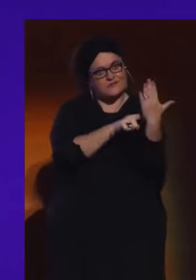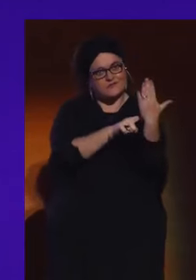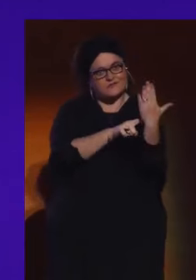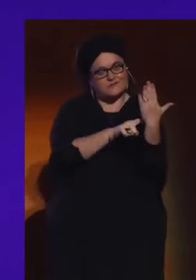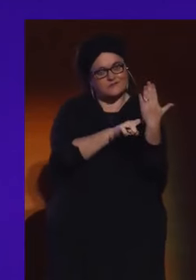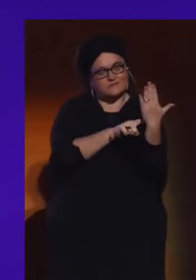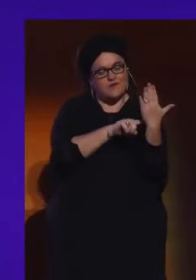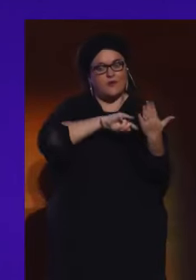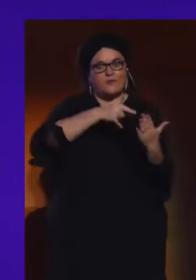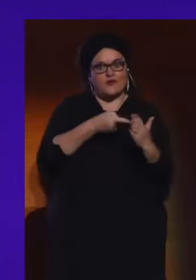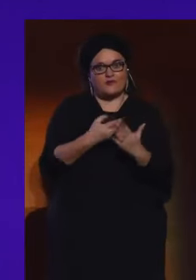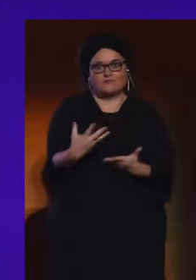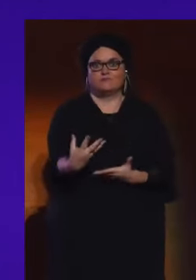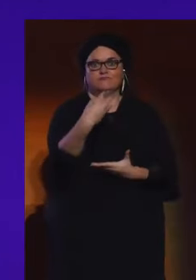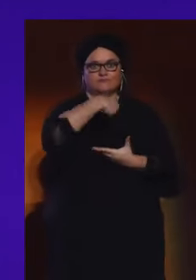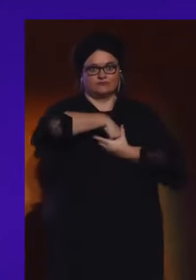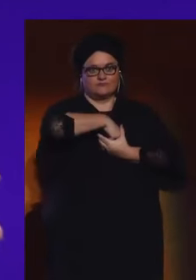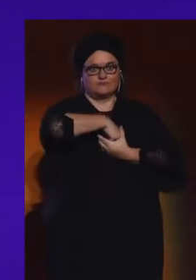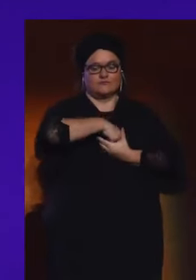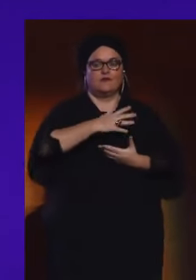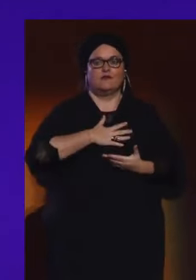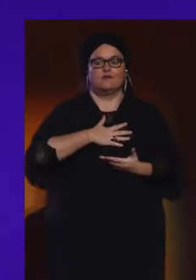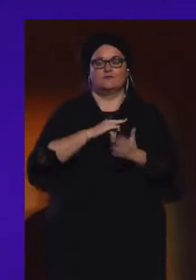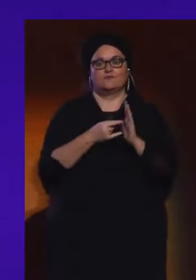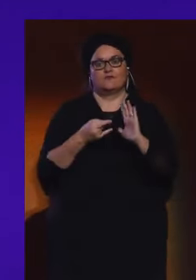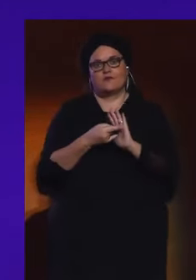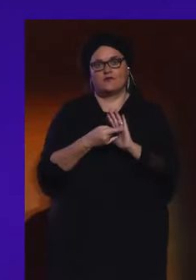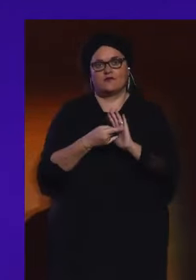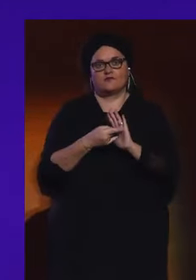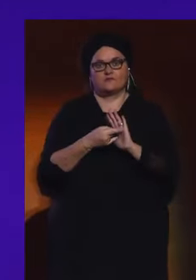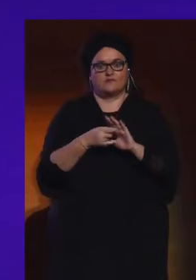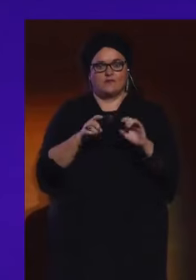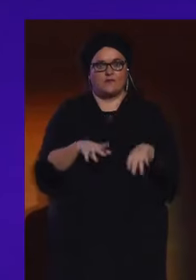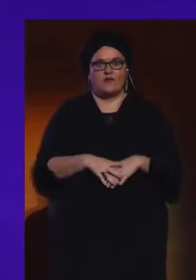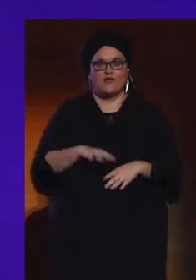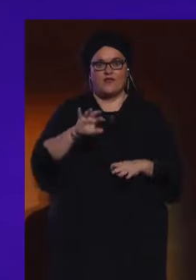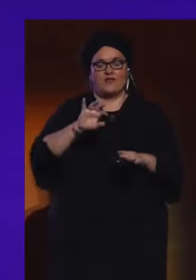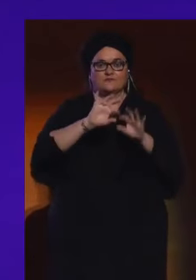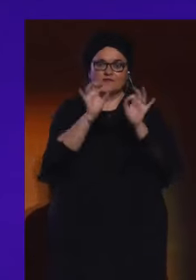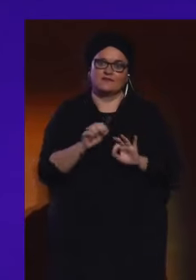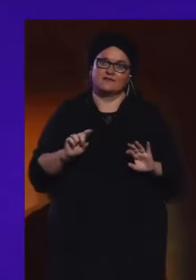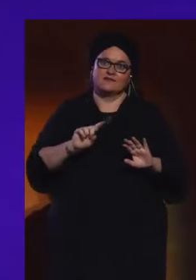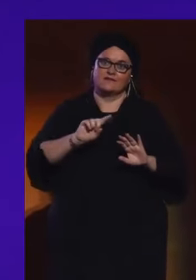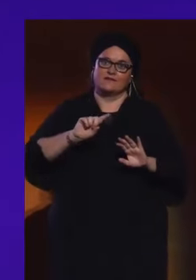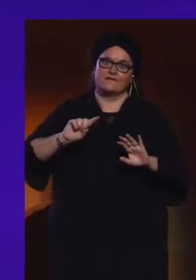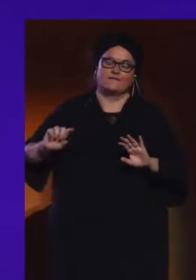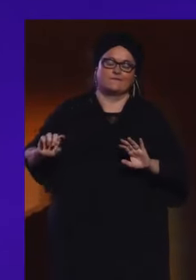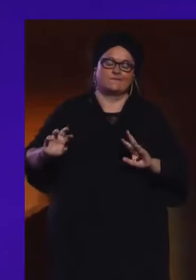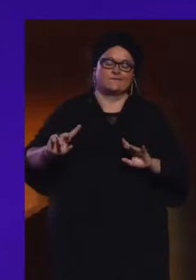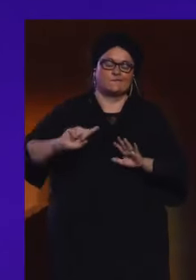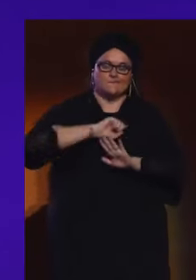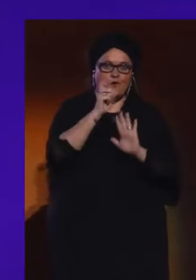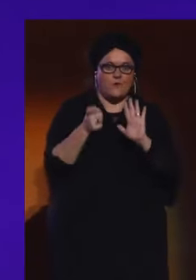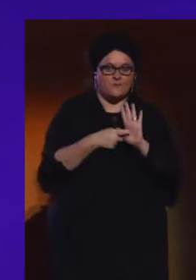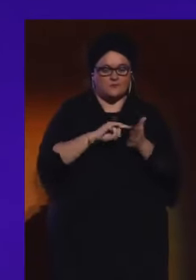kontuan hartuko duten proiektuak, gurea beren bezalako proiektuak, Euskal Herria bere osotasunean kontuan hartuko